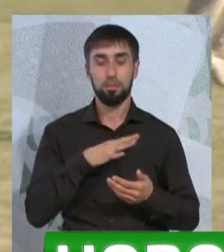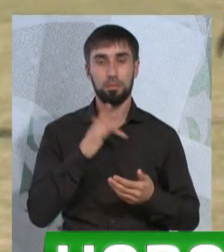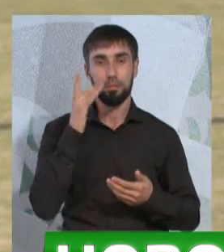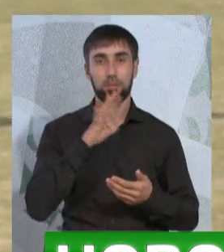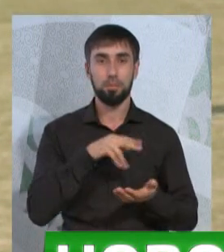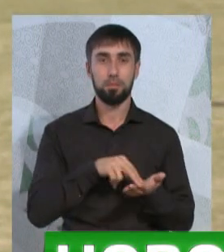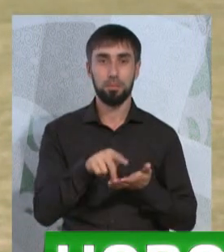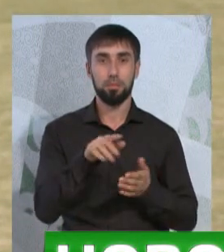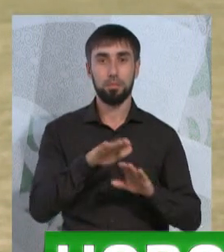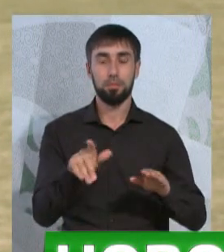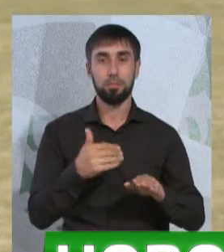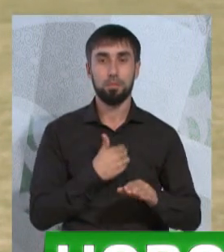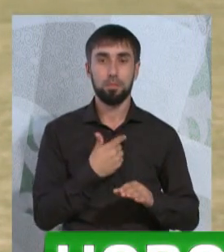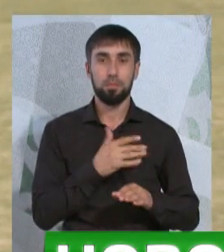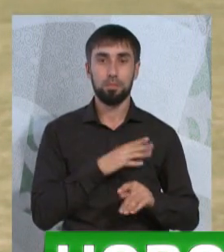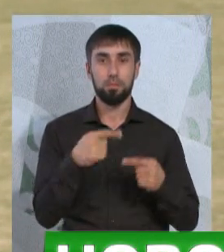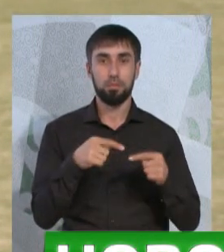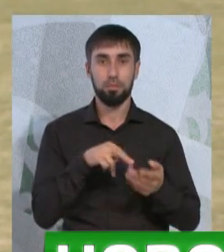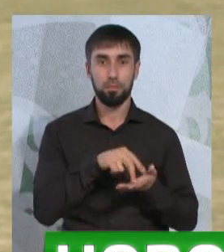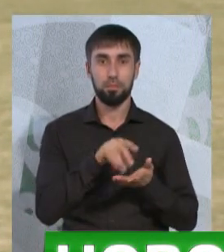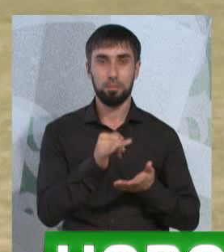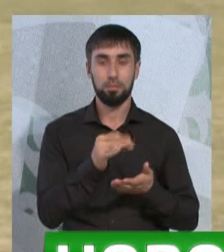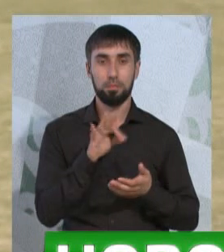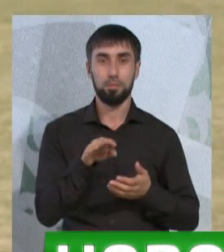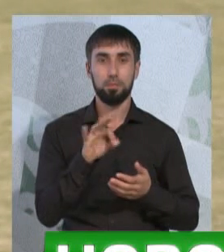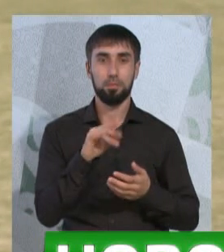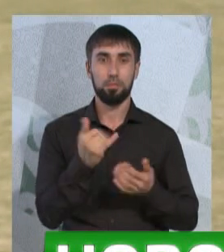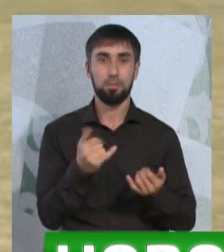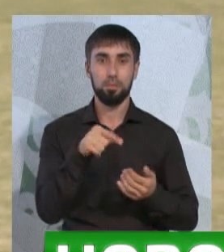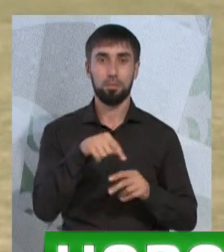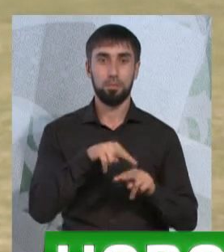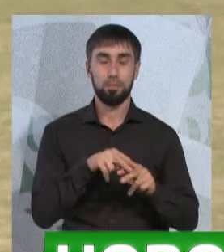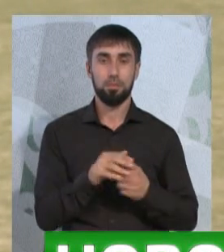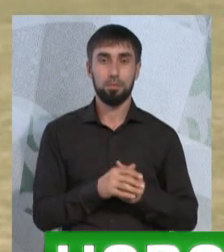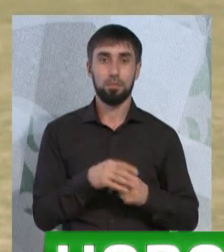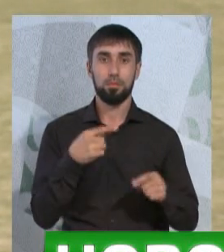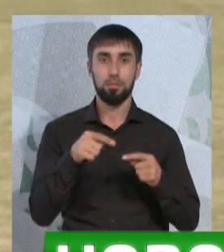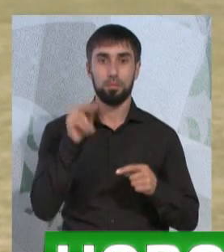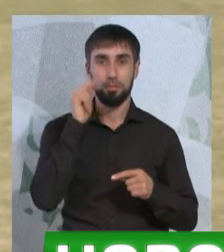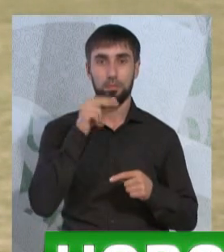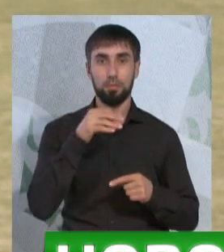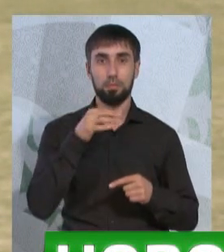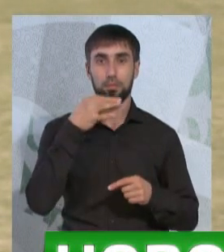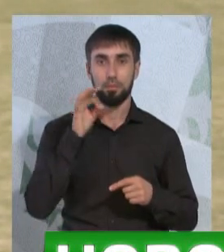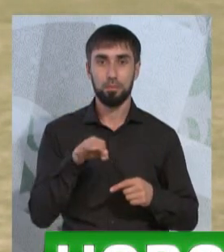футбол. То есть дети сами изъявили желание. И вот они здесь. Футбол учит